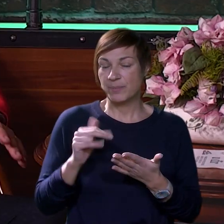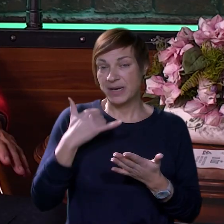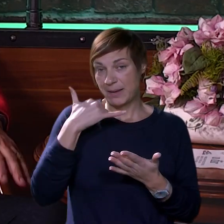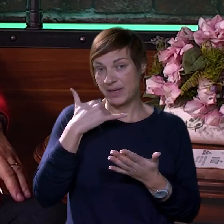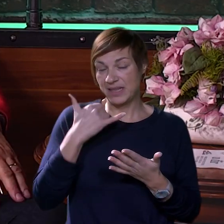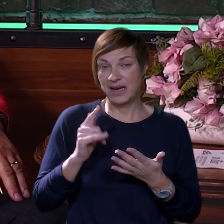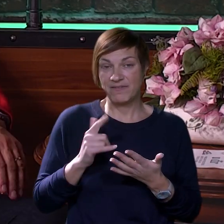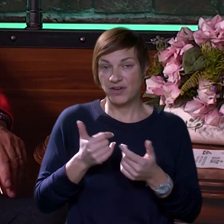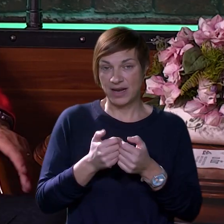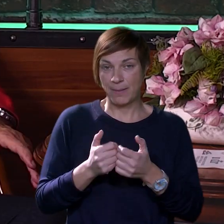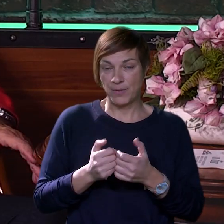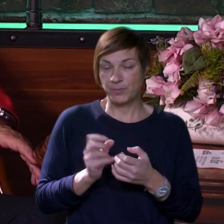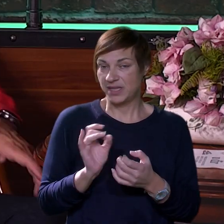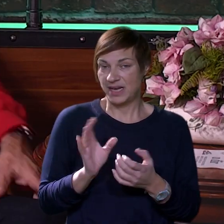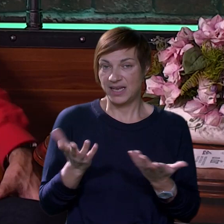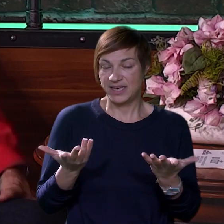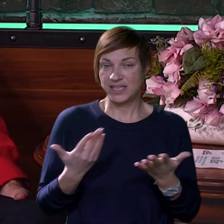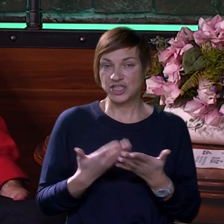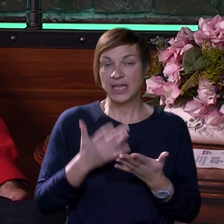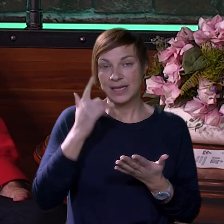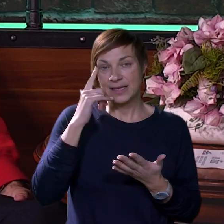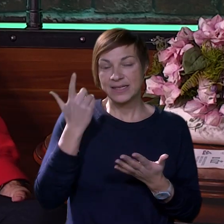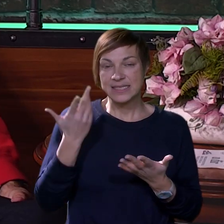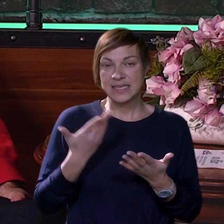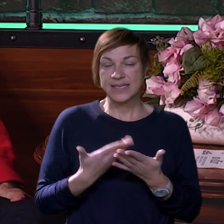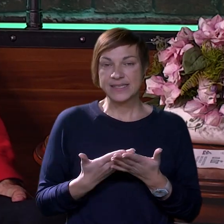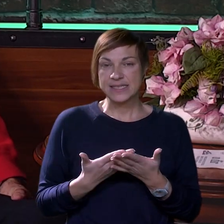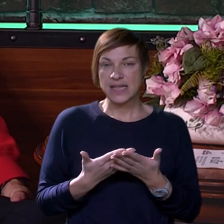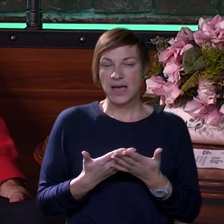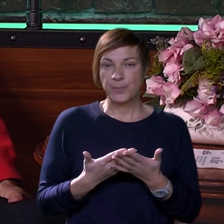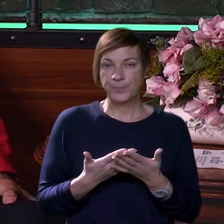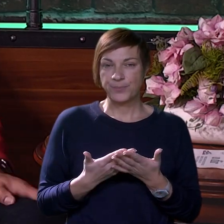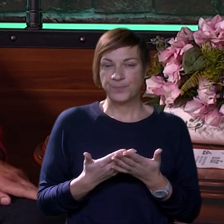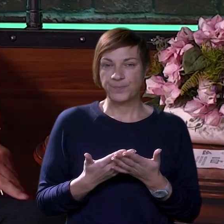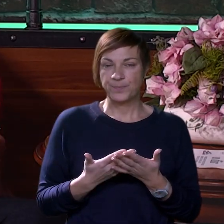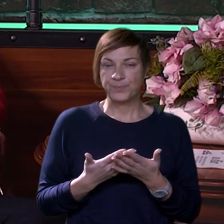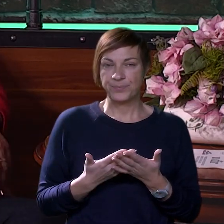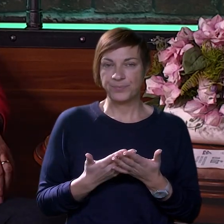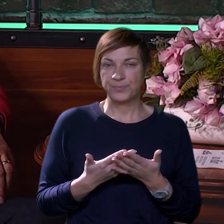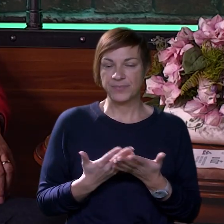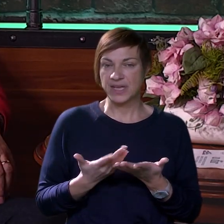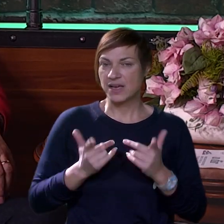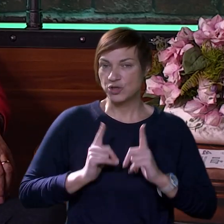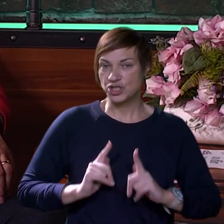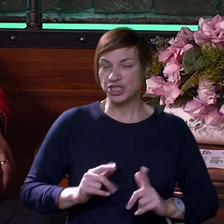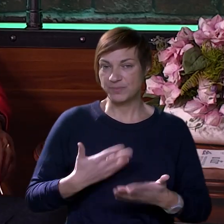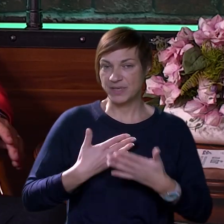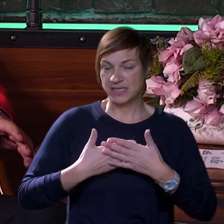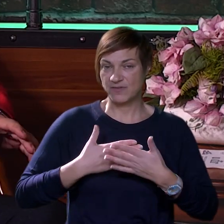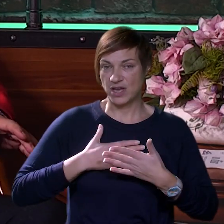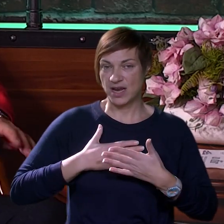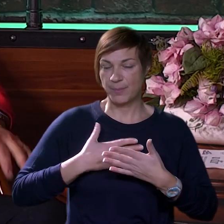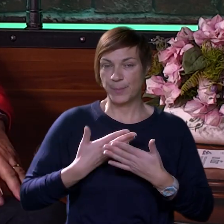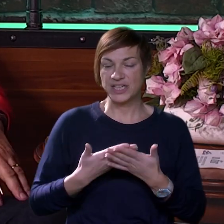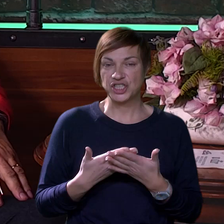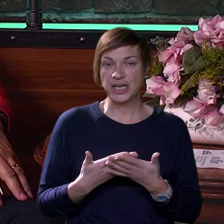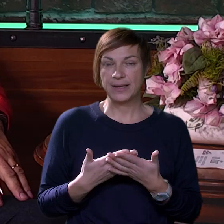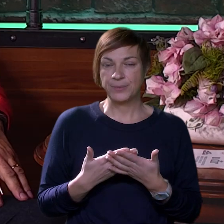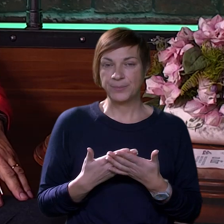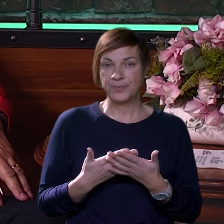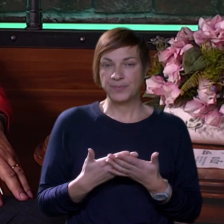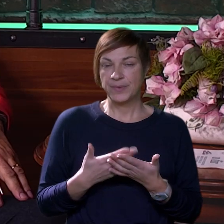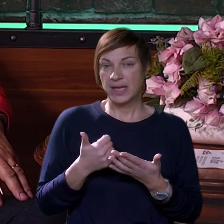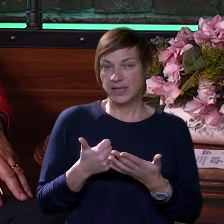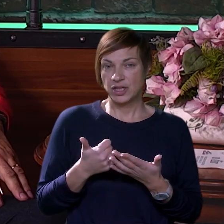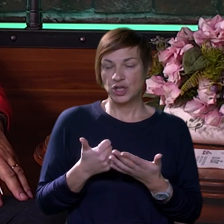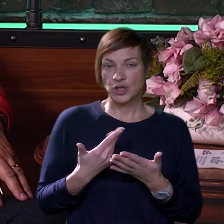nema telefona, nema mobitela, nema ništa, jeli? Ali da se zna i da nekako ćeš smiriti svoje najbliže i sve. Tako da je